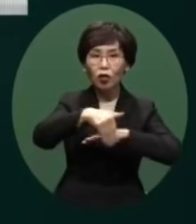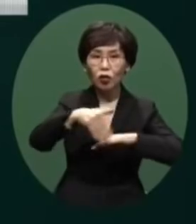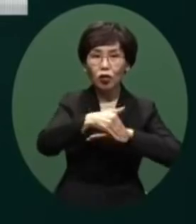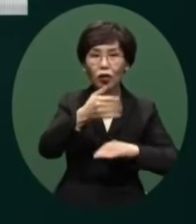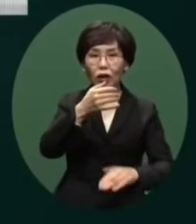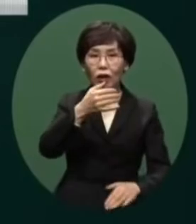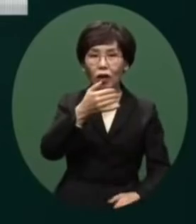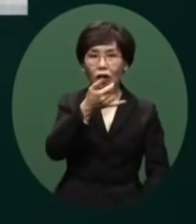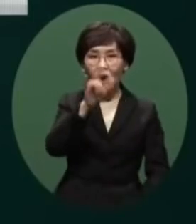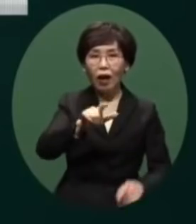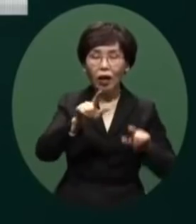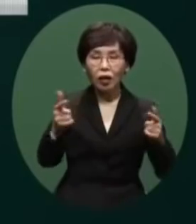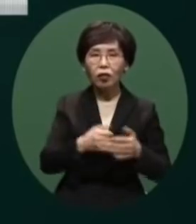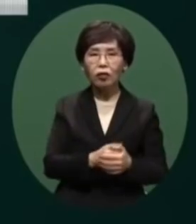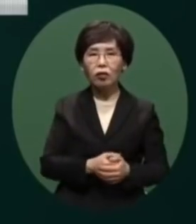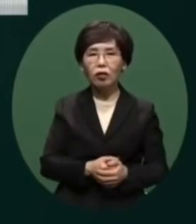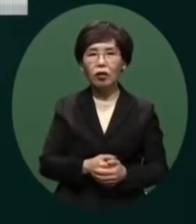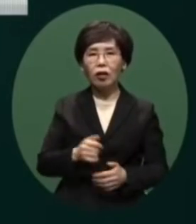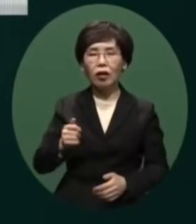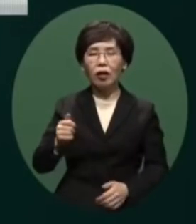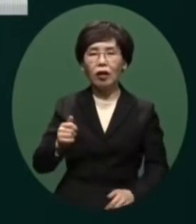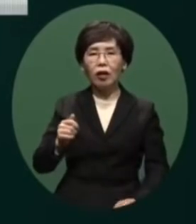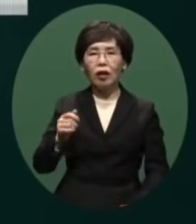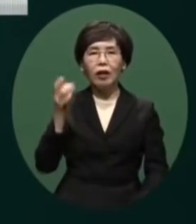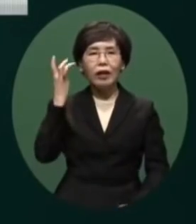캘리포니아에서 그 반덴버그에서 쓰는 거는